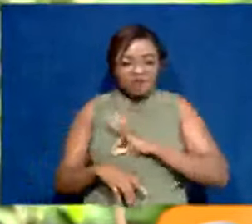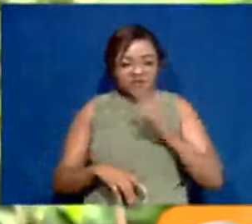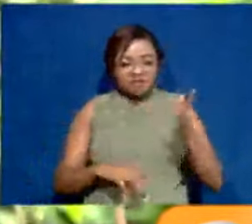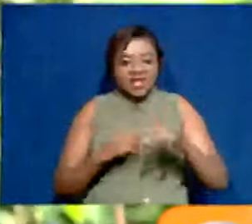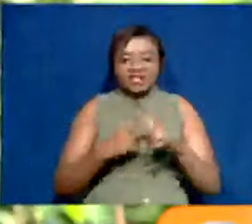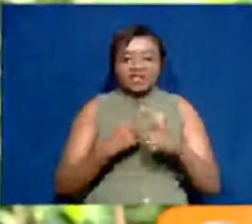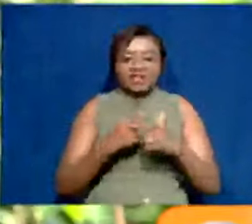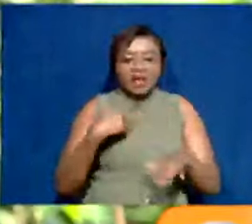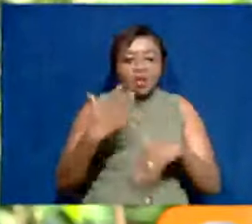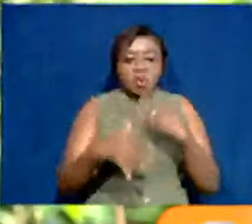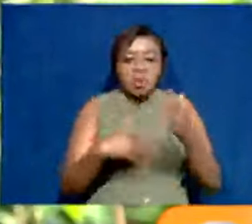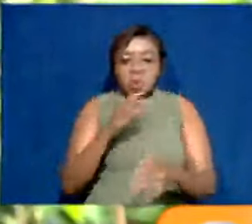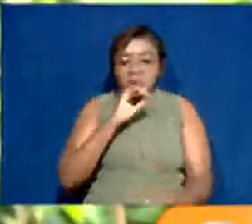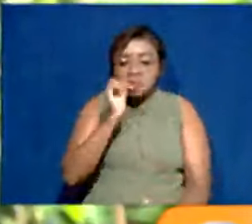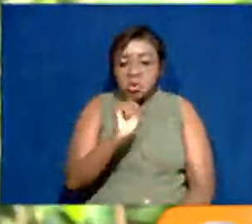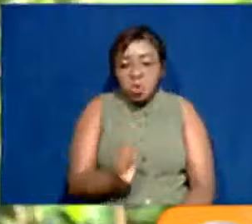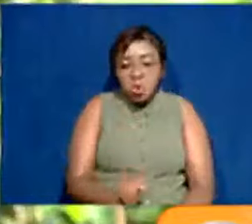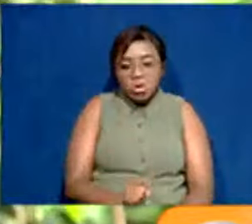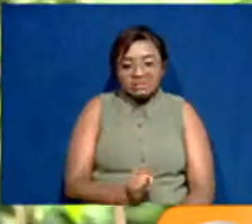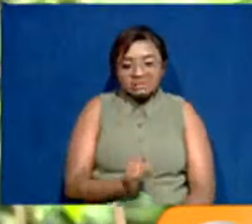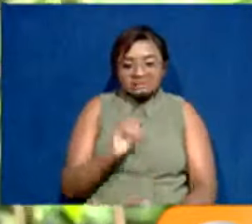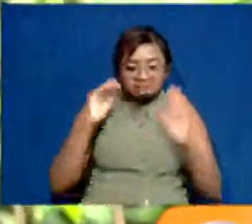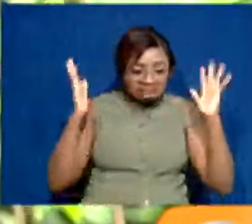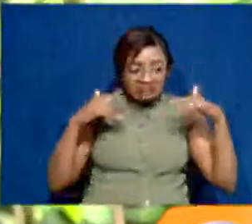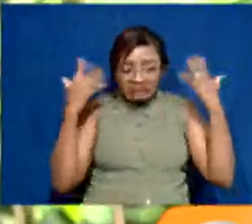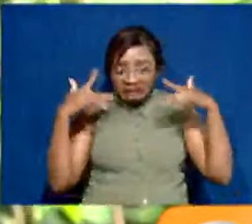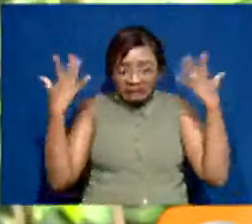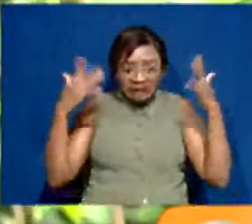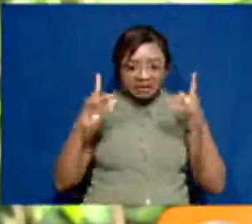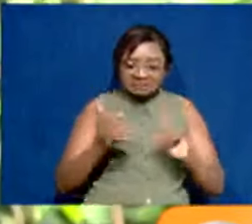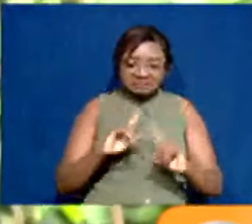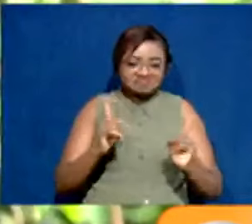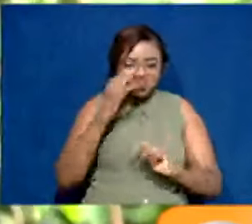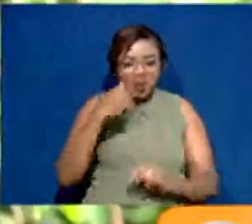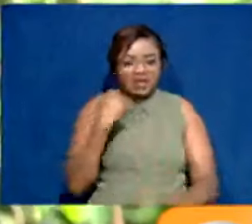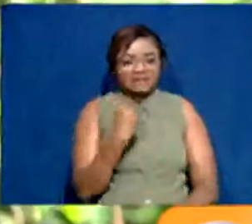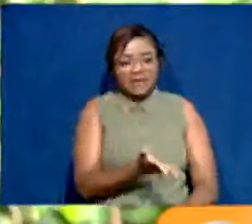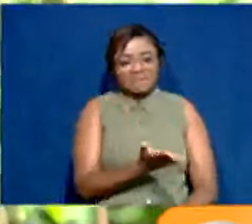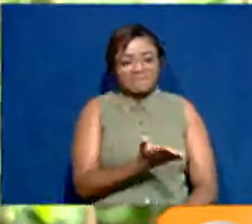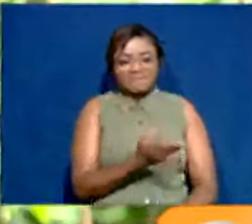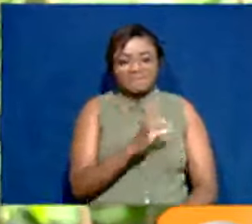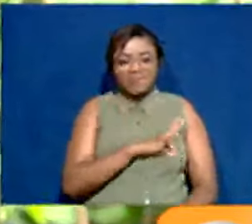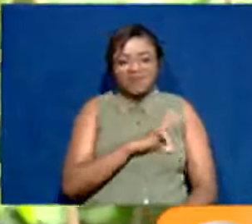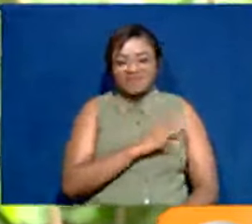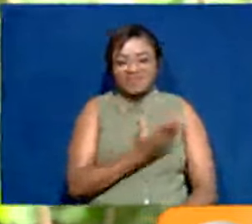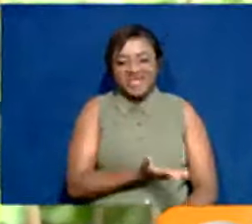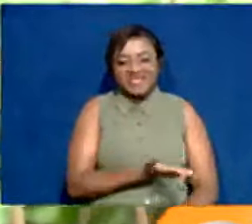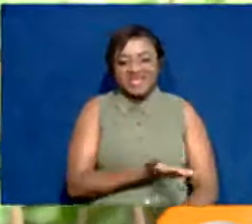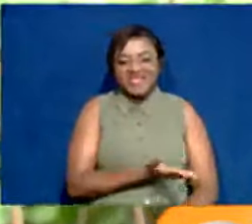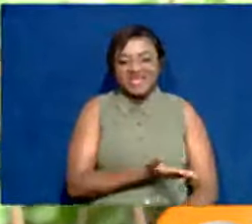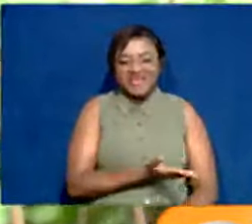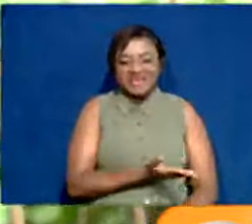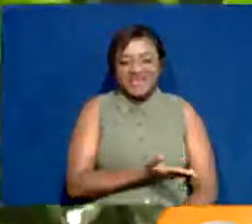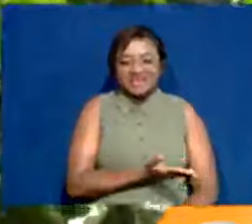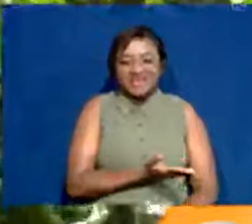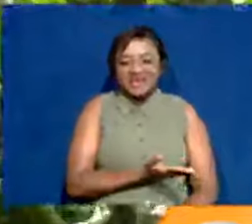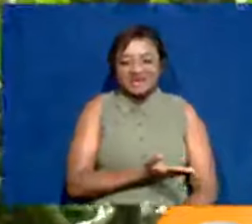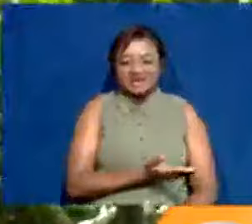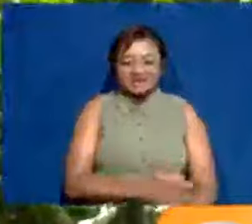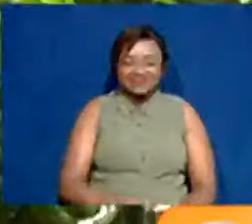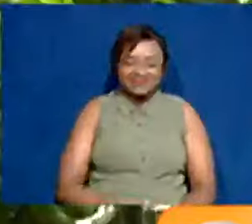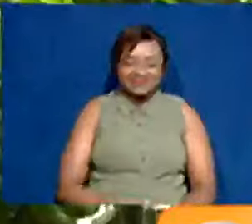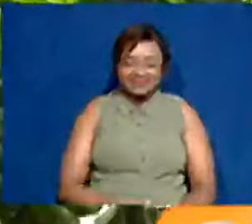useeni, sitakuwa tu naangaika sana. Kwa sababu niko na tuseme ni kama retire yangu sasa. He